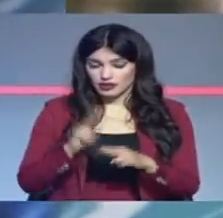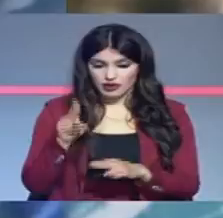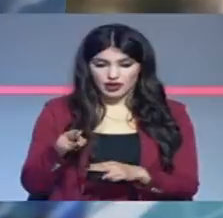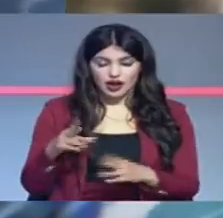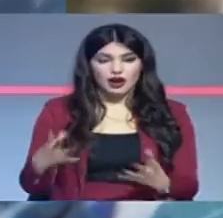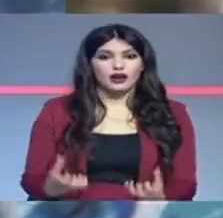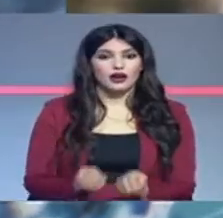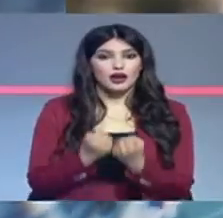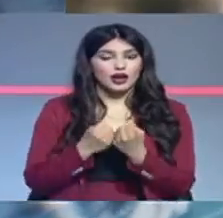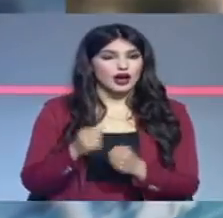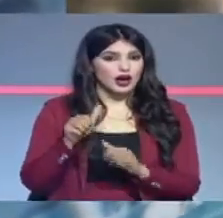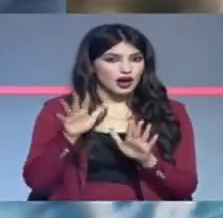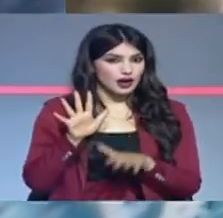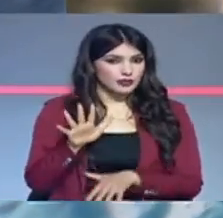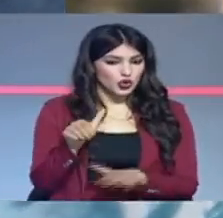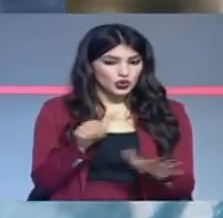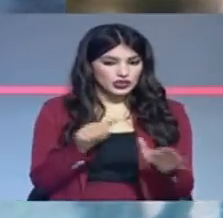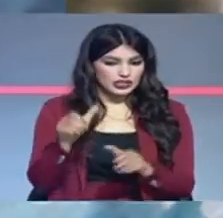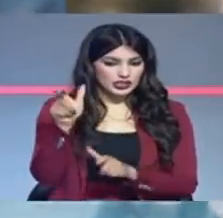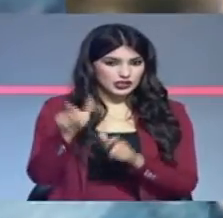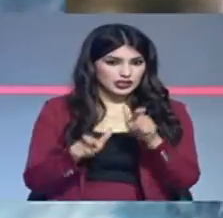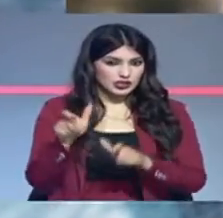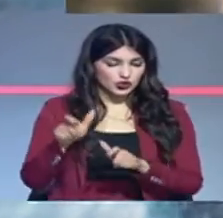خمسه وتسعين المجتهد منهم